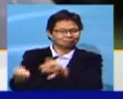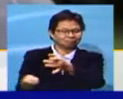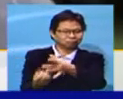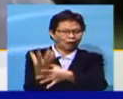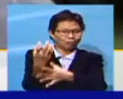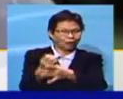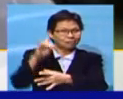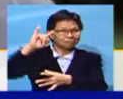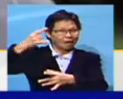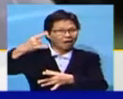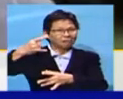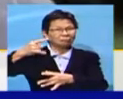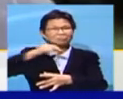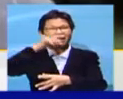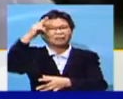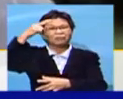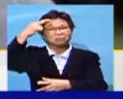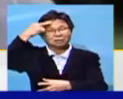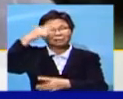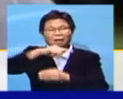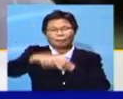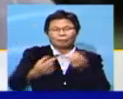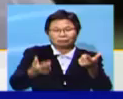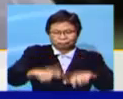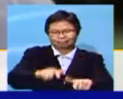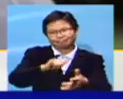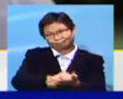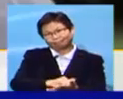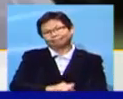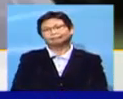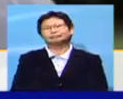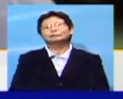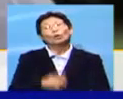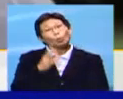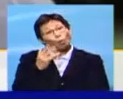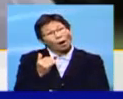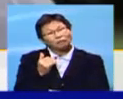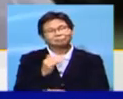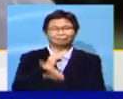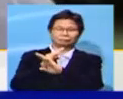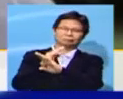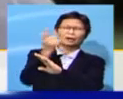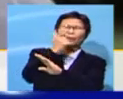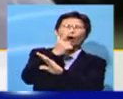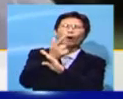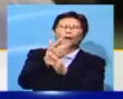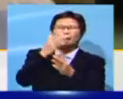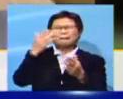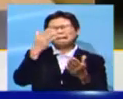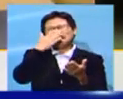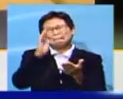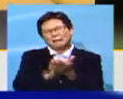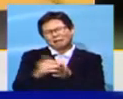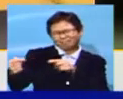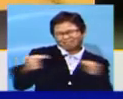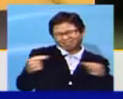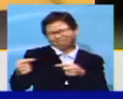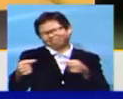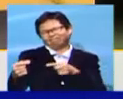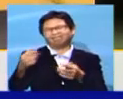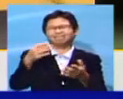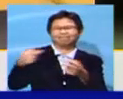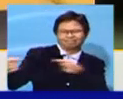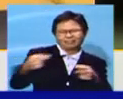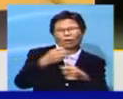sebarang spekulasi tidak berasas berkaitan kejadian tersebut ia bagi mengelak berlaku ketegangan dan sebarang kejadian tidak diingini